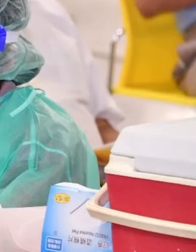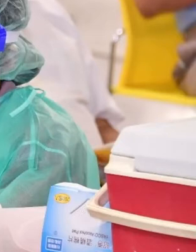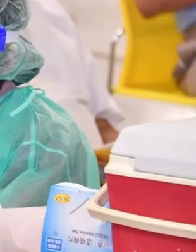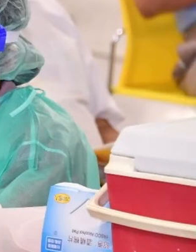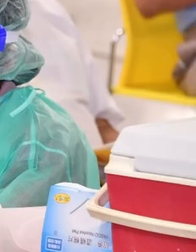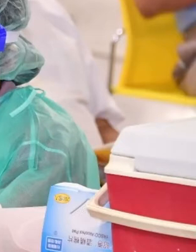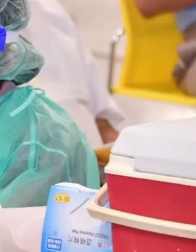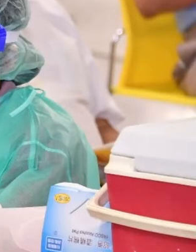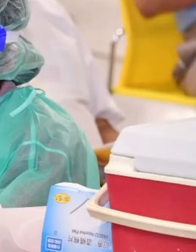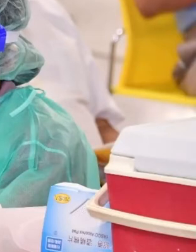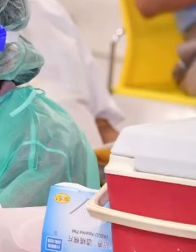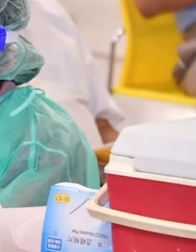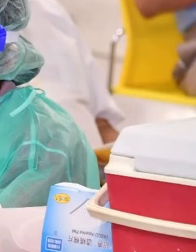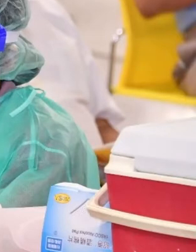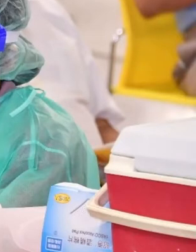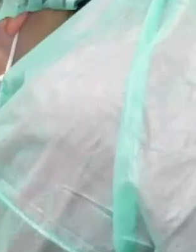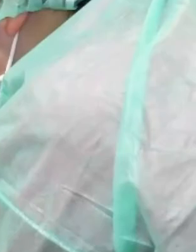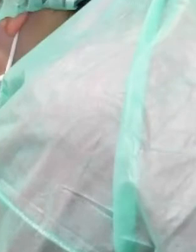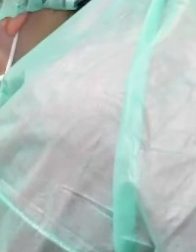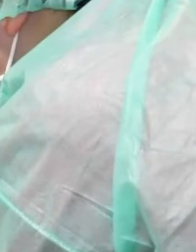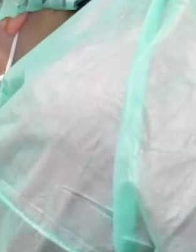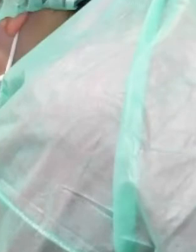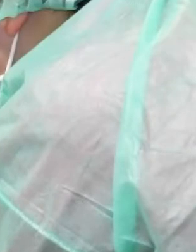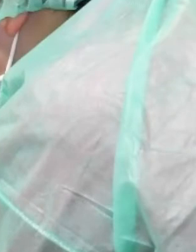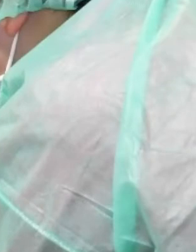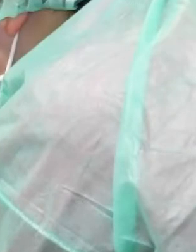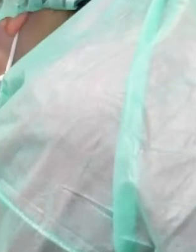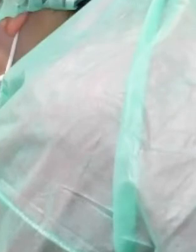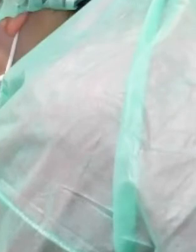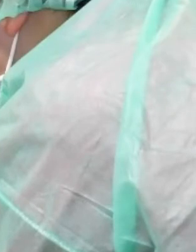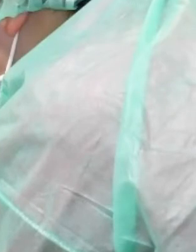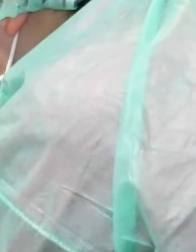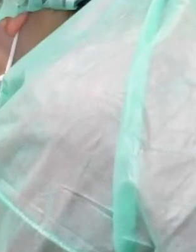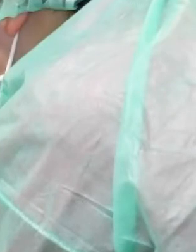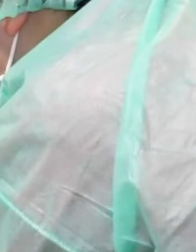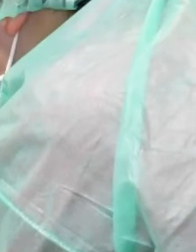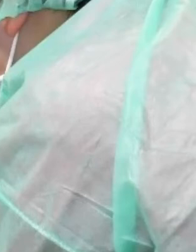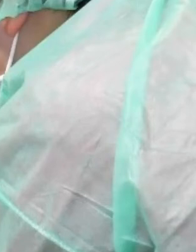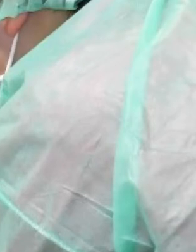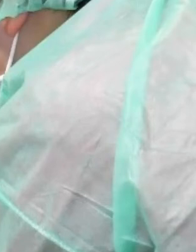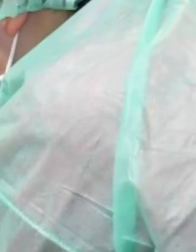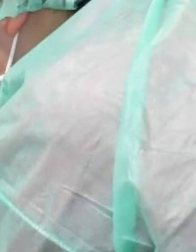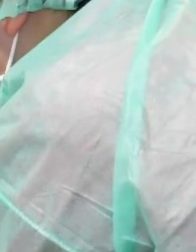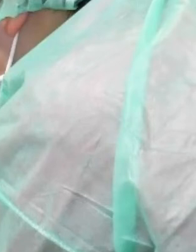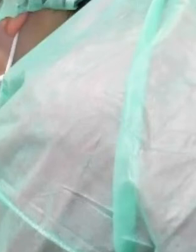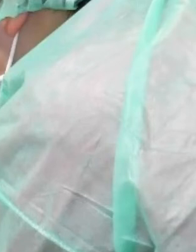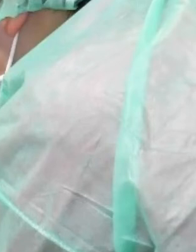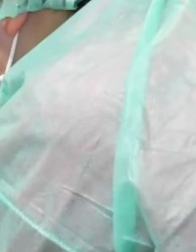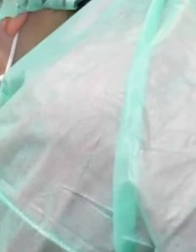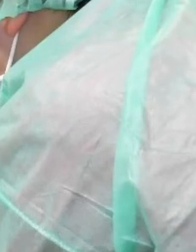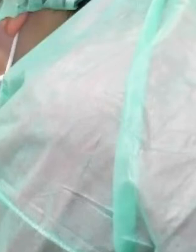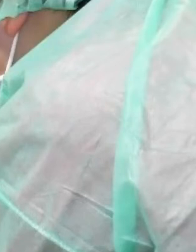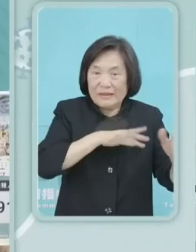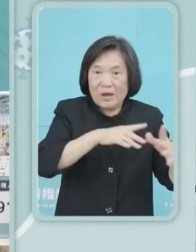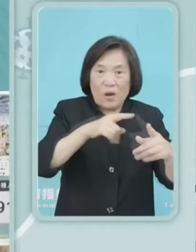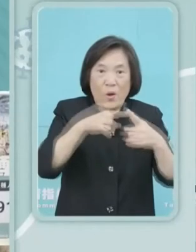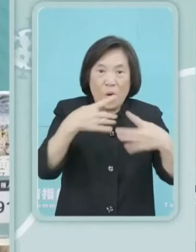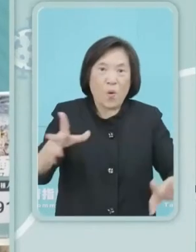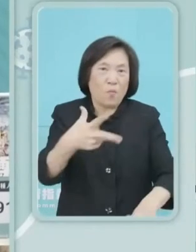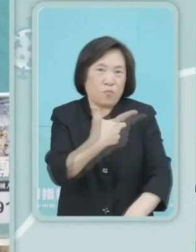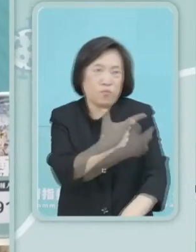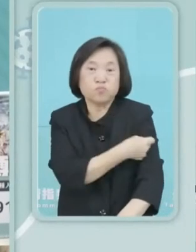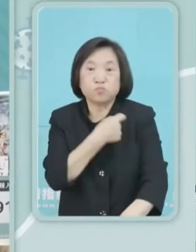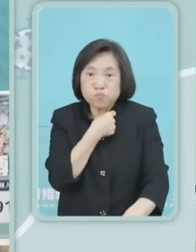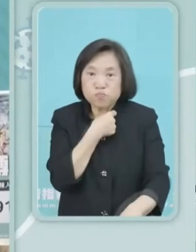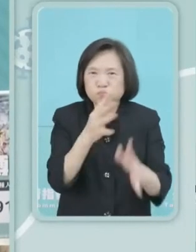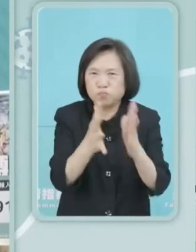的，所以场地大、交通方便哦，所以在未来如果我们台北市真的要打大量的疫苗哦，